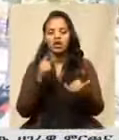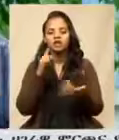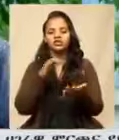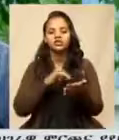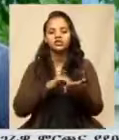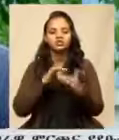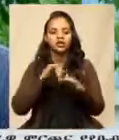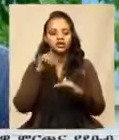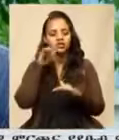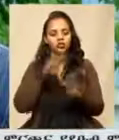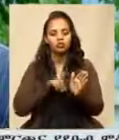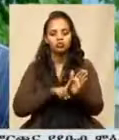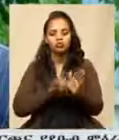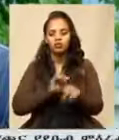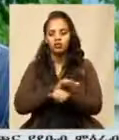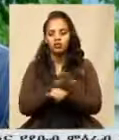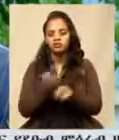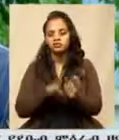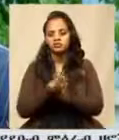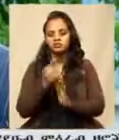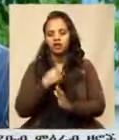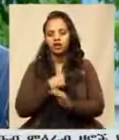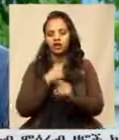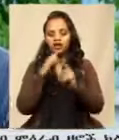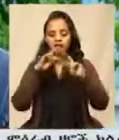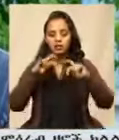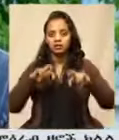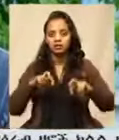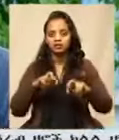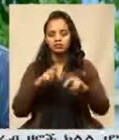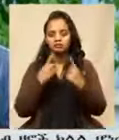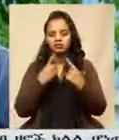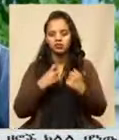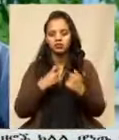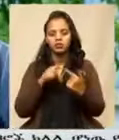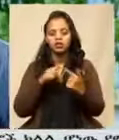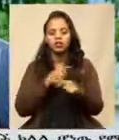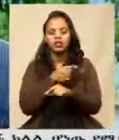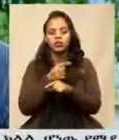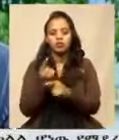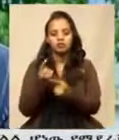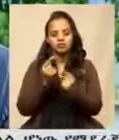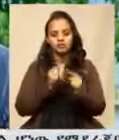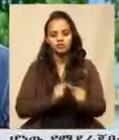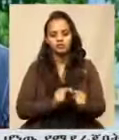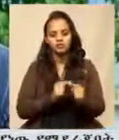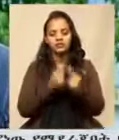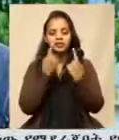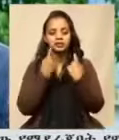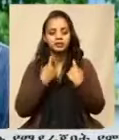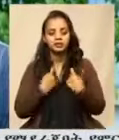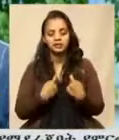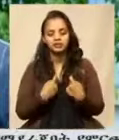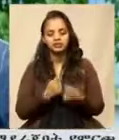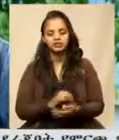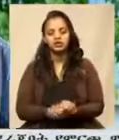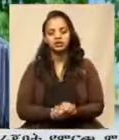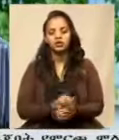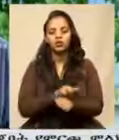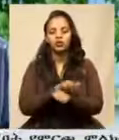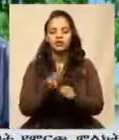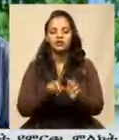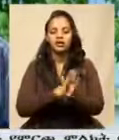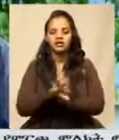ሰዎች በኮሮና ቫይረስ እኛ ከመረመር ናቸው እስከ ወደ ተቋማቶቻችን መጥተው ከመረመር ናቸው የኮሮና